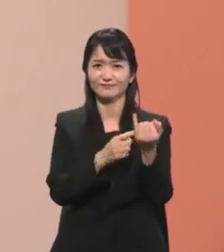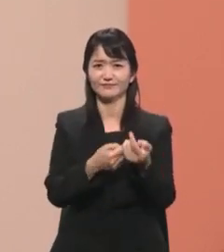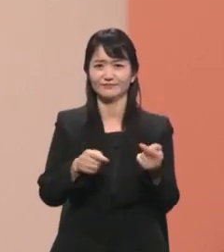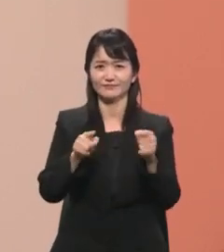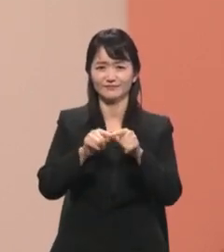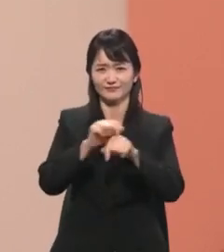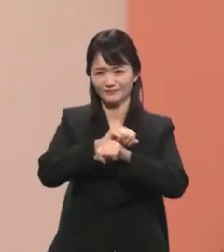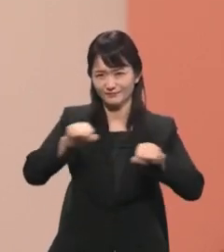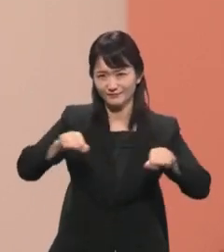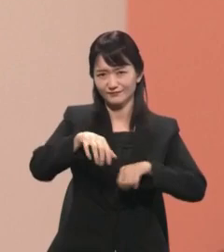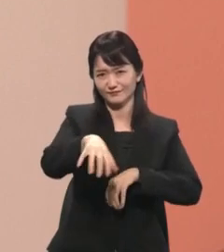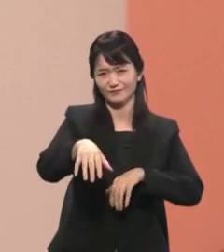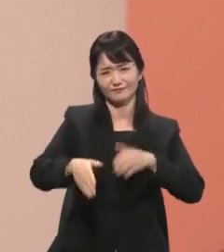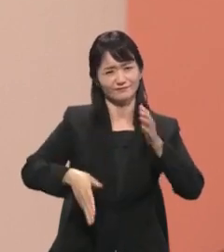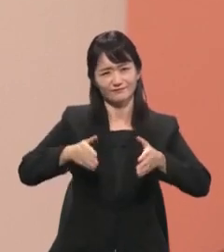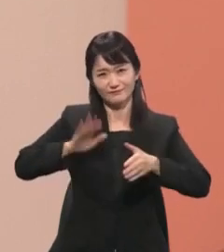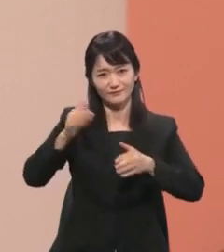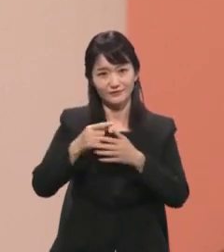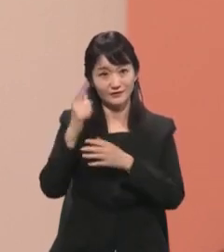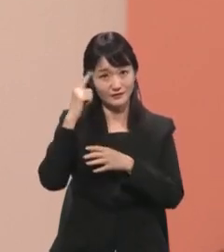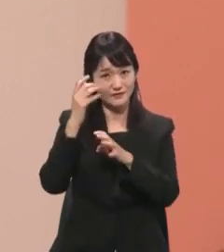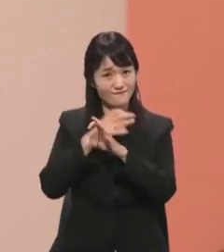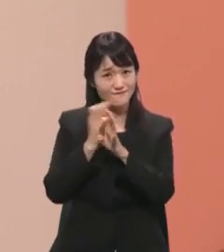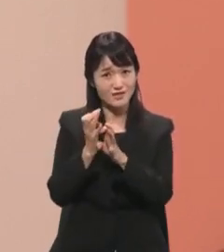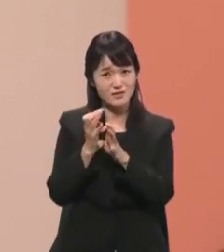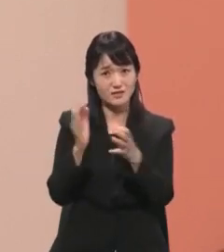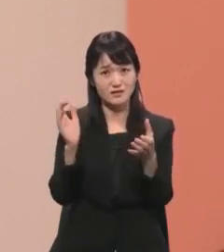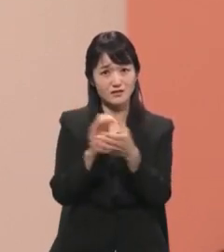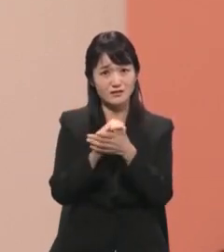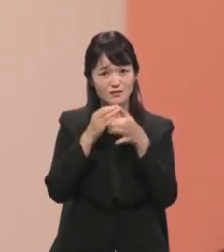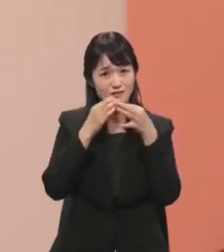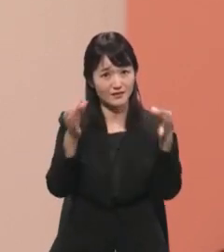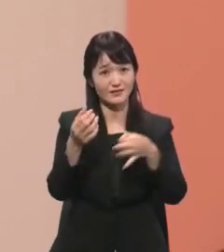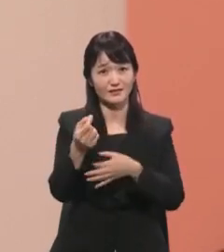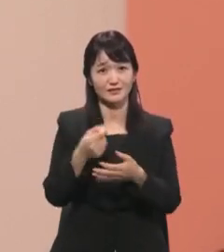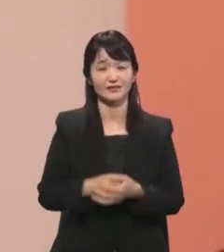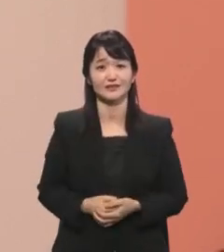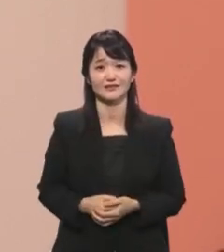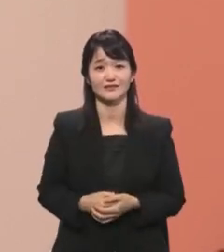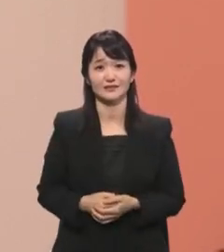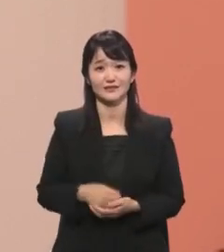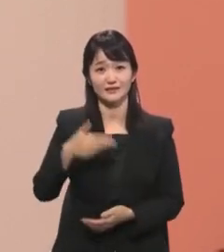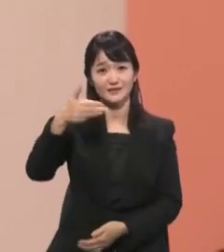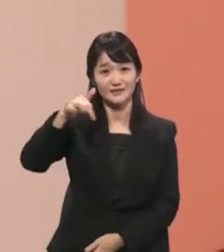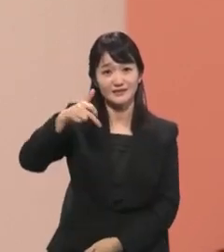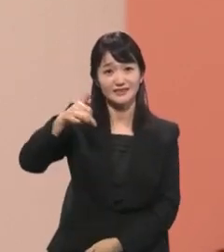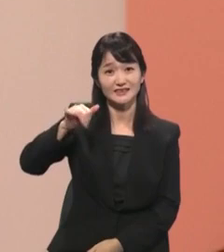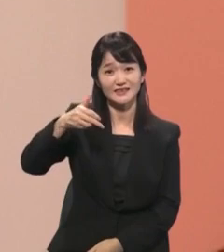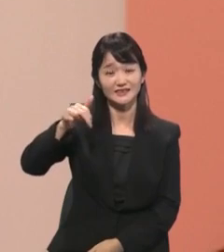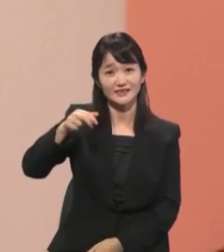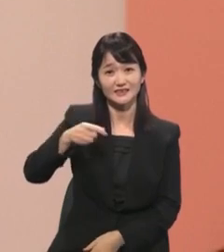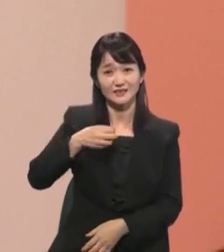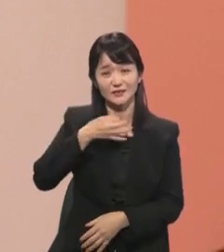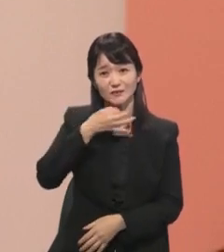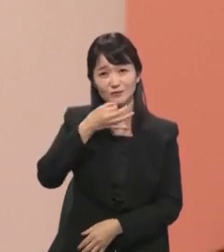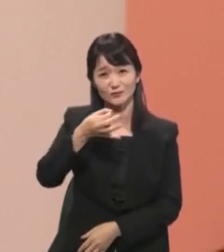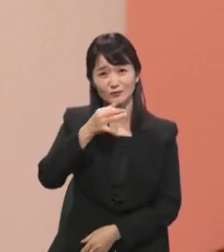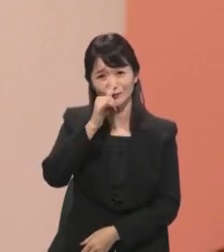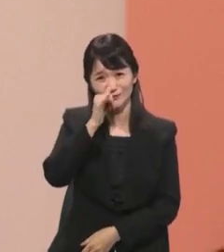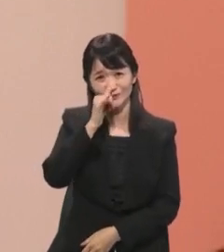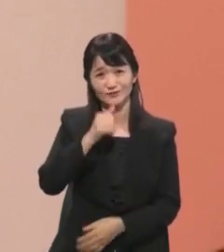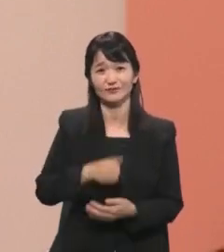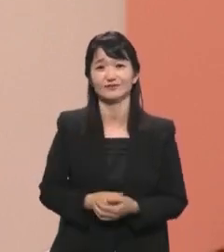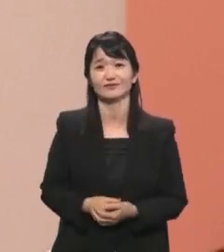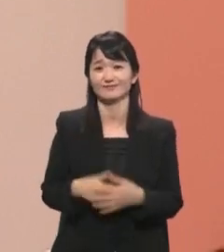달려가야 될 것 같고, 정신 차려 이 친구야를 막 외쳐야 될 것 같고, 치키치키 차카차카 초도 막 흥얼거려지고